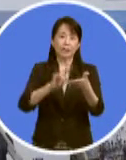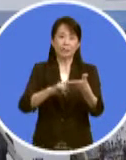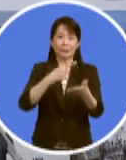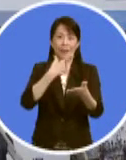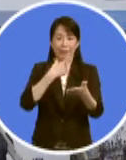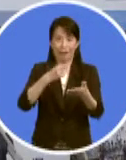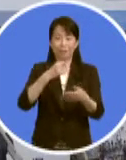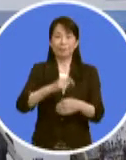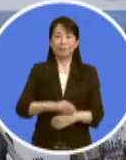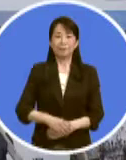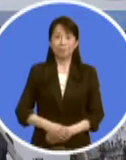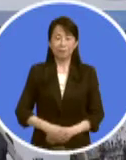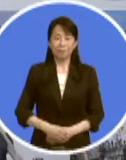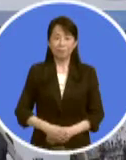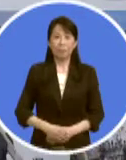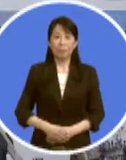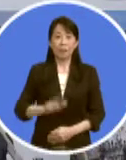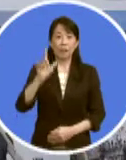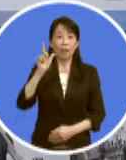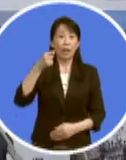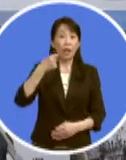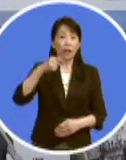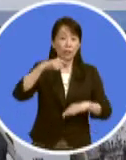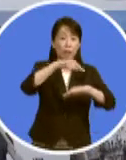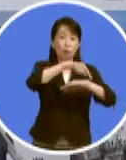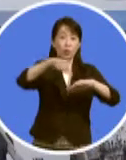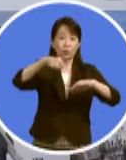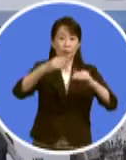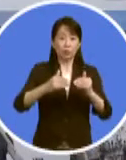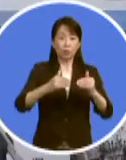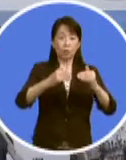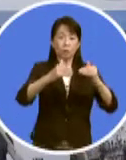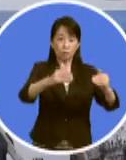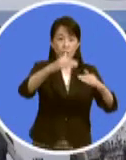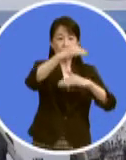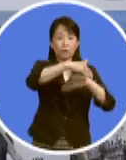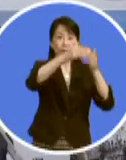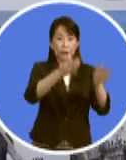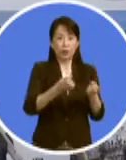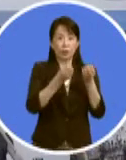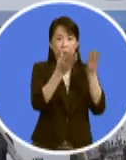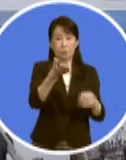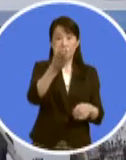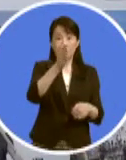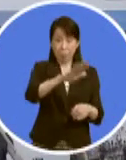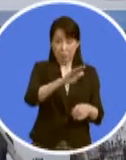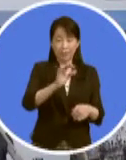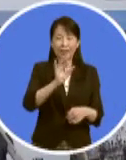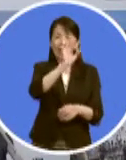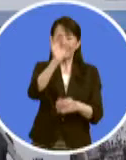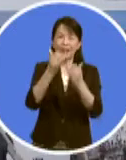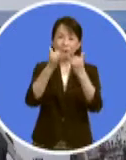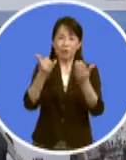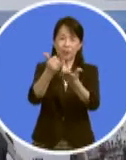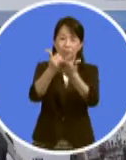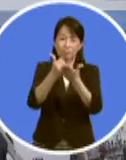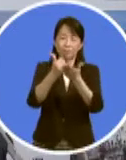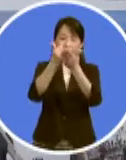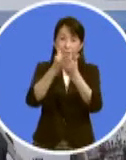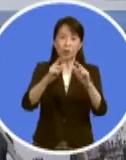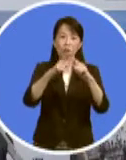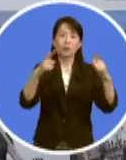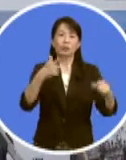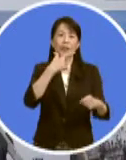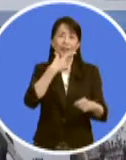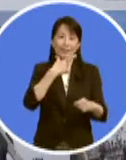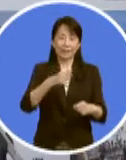ことで検討しているところでございますまたの例何プロジェクトの推進室を新設いたしまして観光誘客こういったことにも力